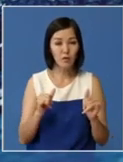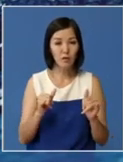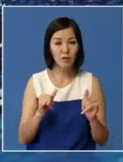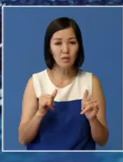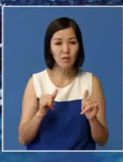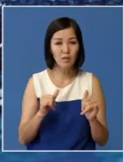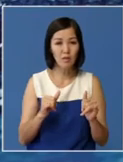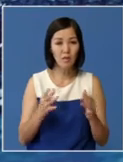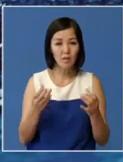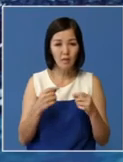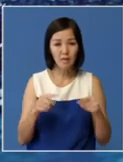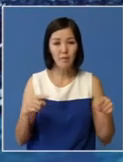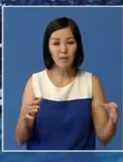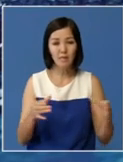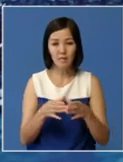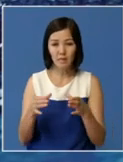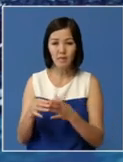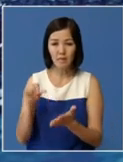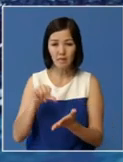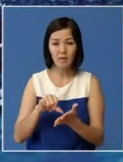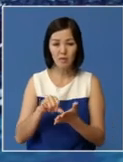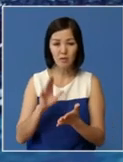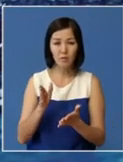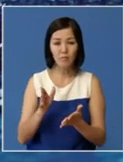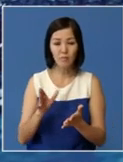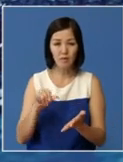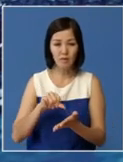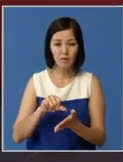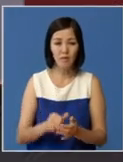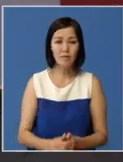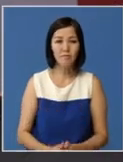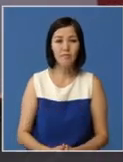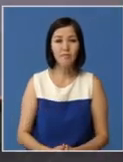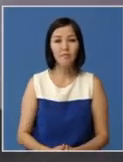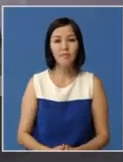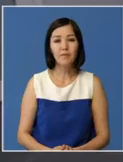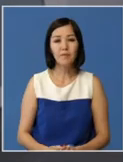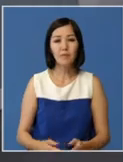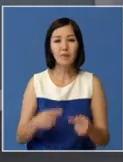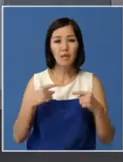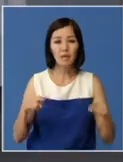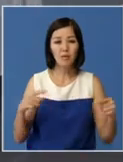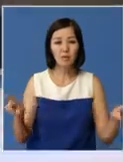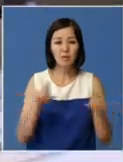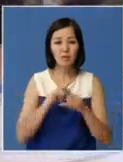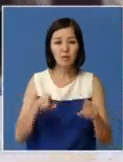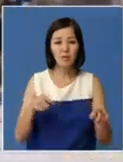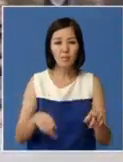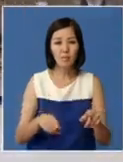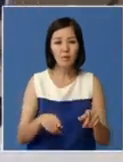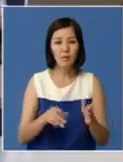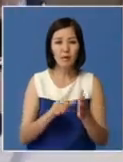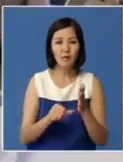секцияға да жазып қойдым, енді қайсем де бұл бассейнге суға жүзуге қатысатын боламын. Әмбебап зал 1644 шаршы